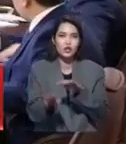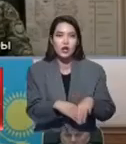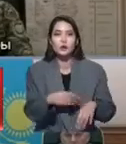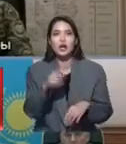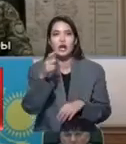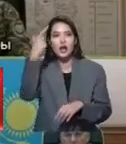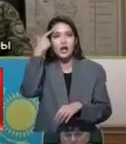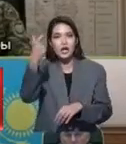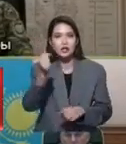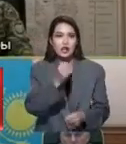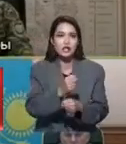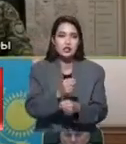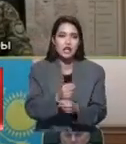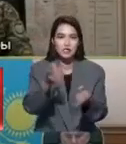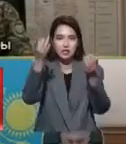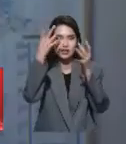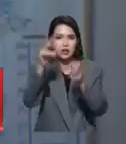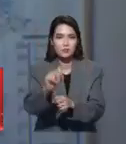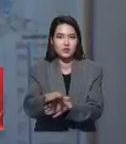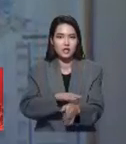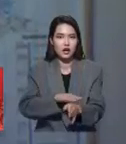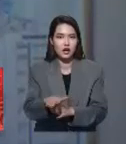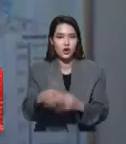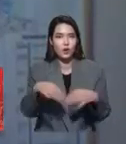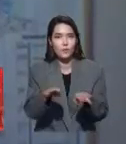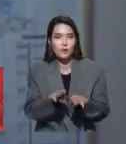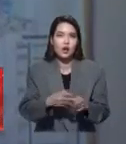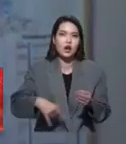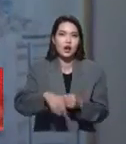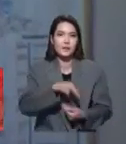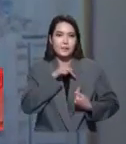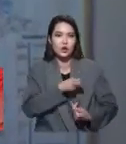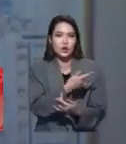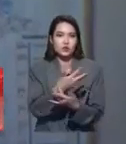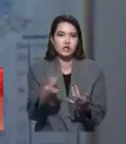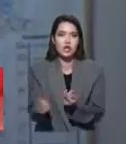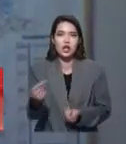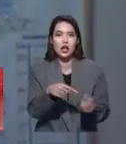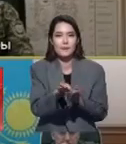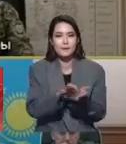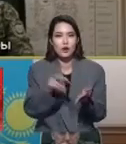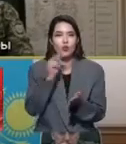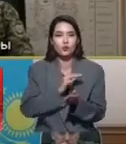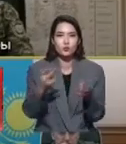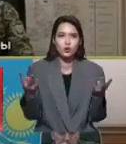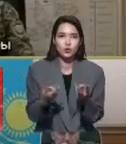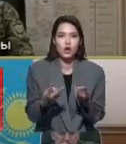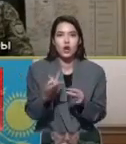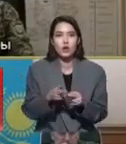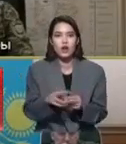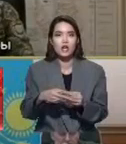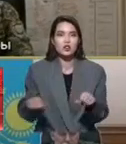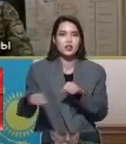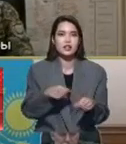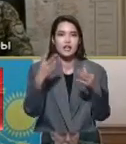шенеуніктерге ескерту жасап нақты тапсырма берді. Мұндай жағдайда барлық қызмет түрлері бірлесе жедел жұмыс істеу керек. Сондықтан жер сілкінісі